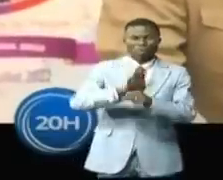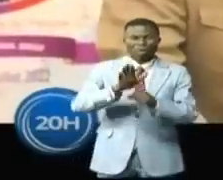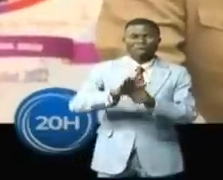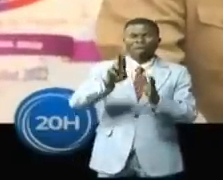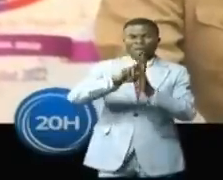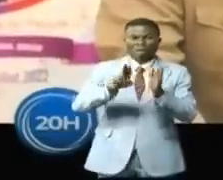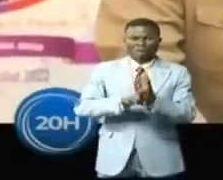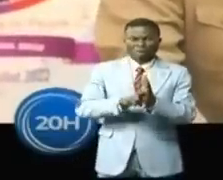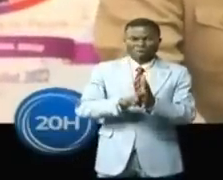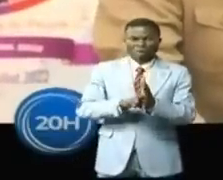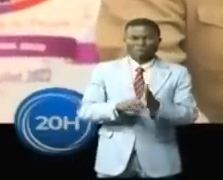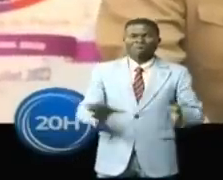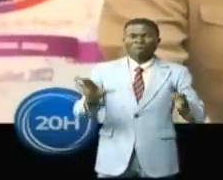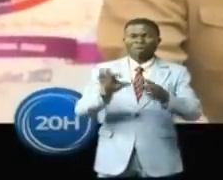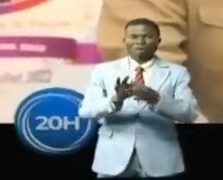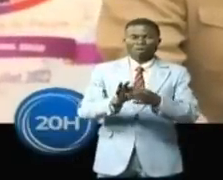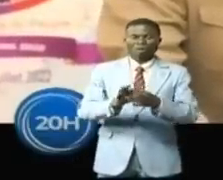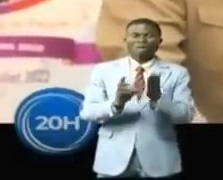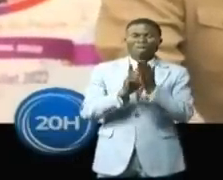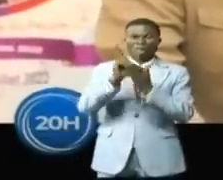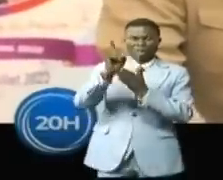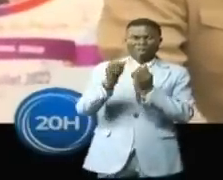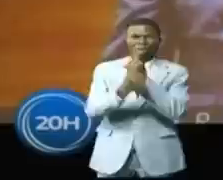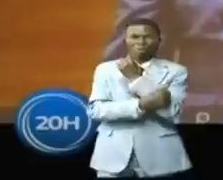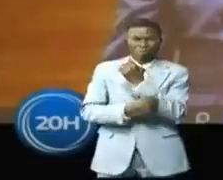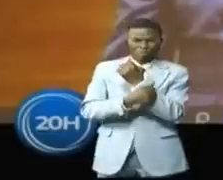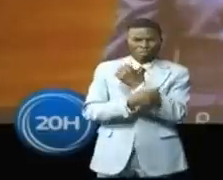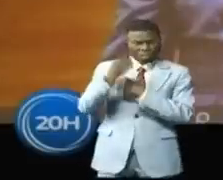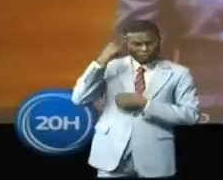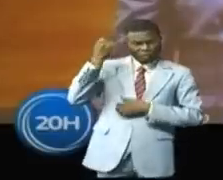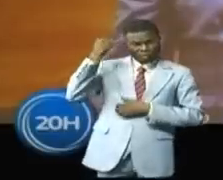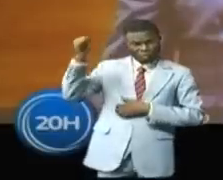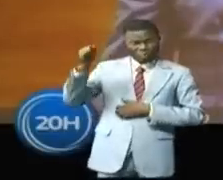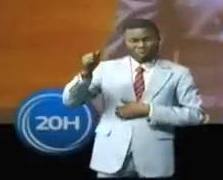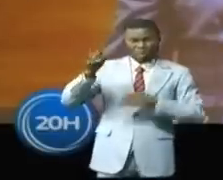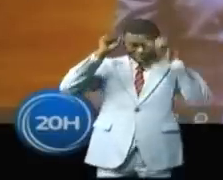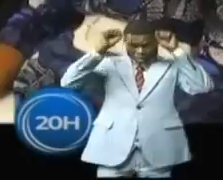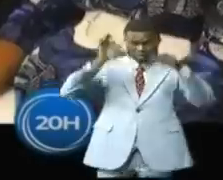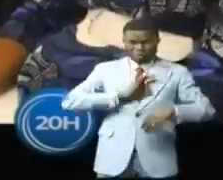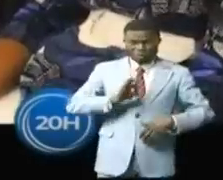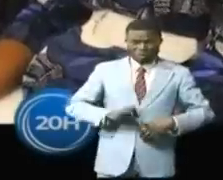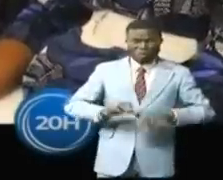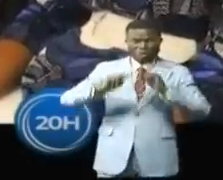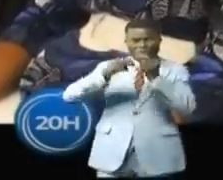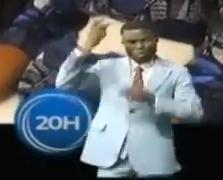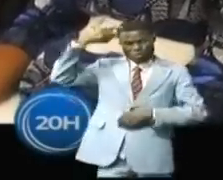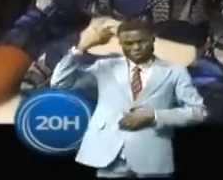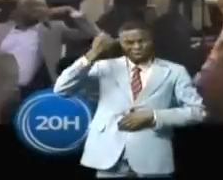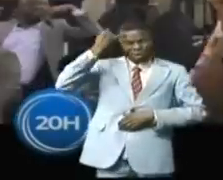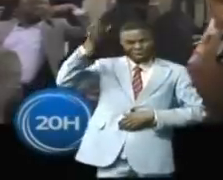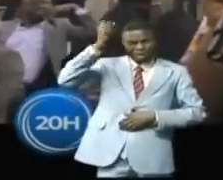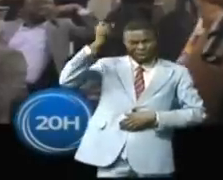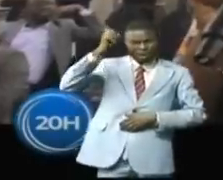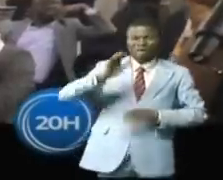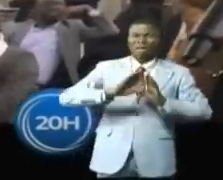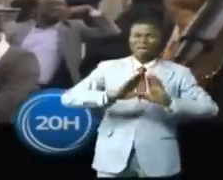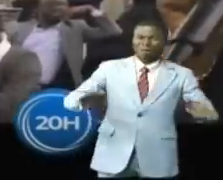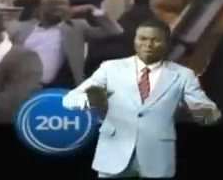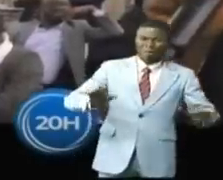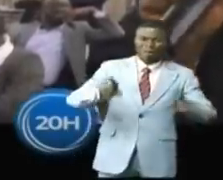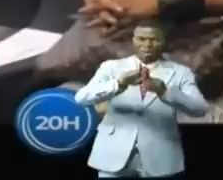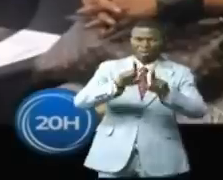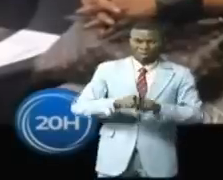et l'apport de l'élite dans le développement du pays. Pour lui, les chefs de l'État et son parti misent beaucoup sur la compétence et